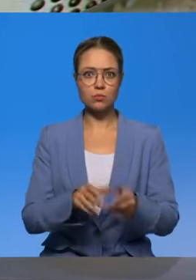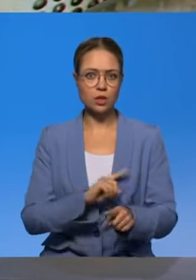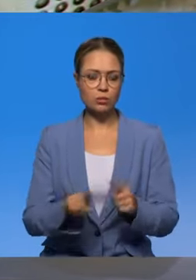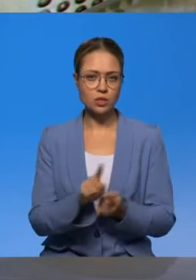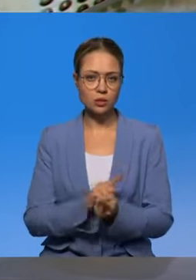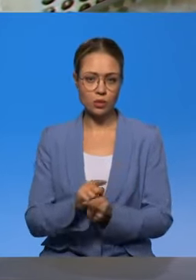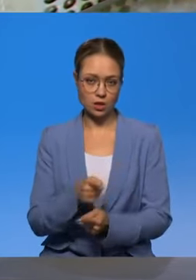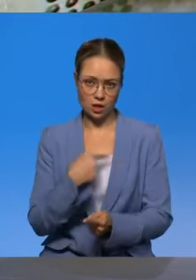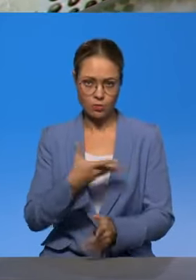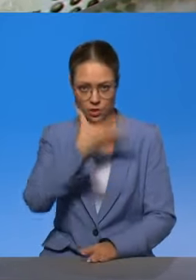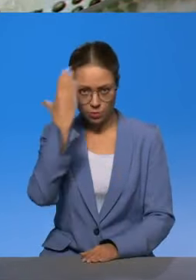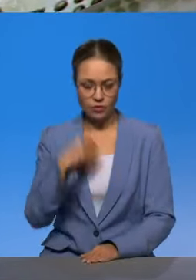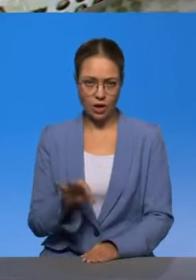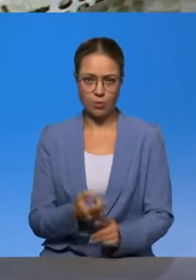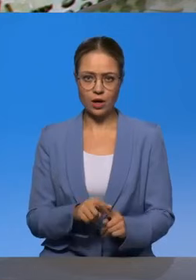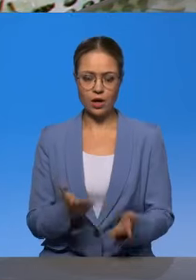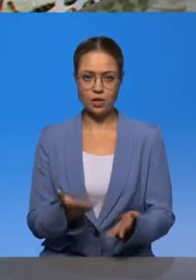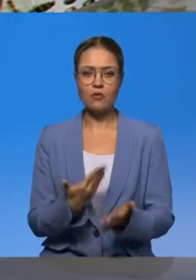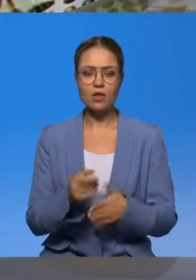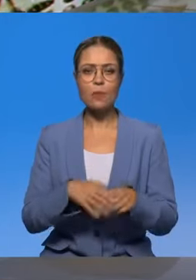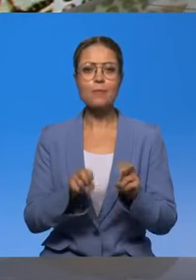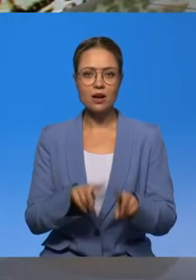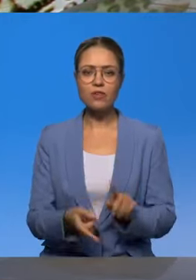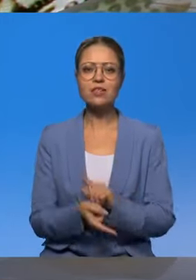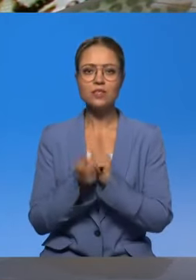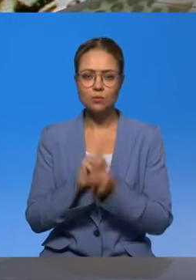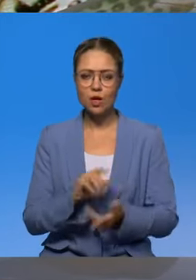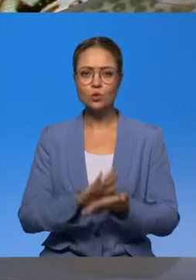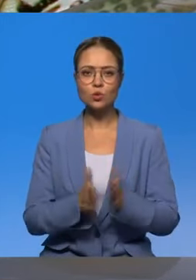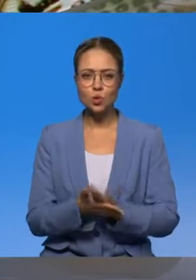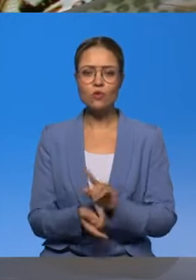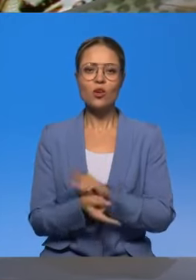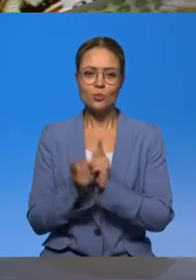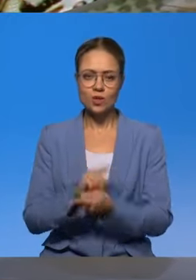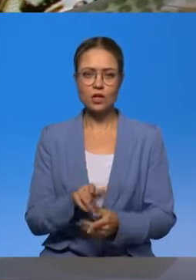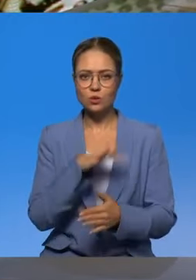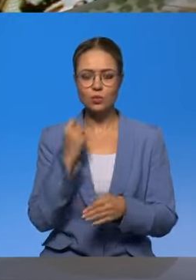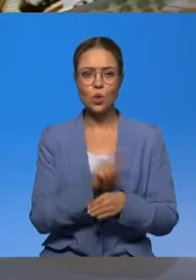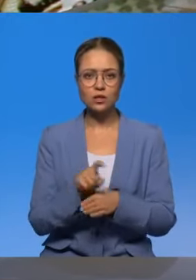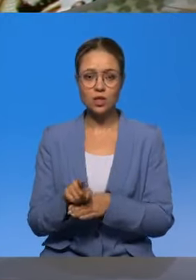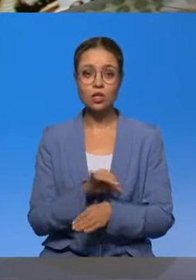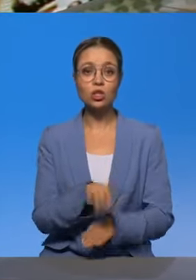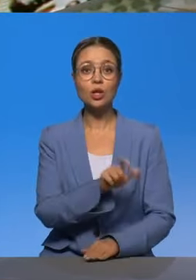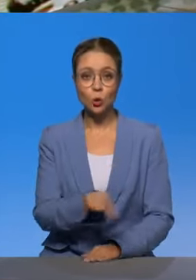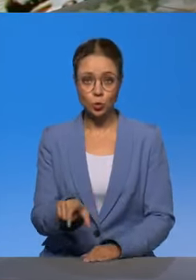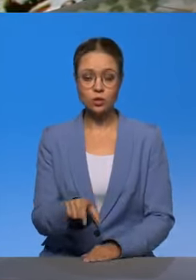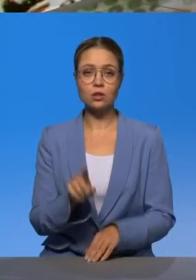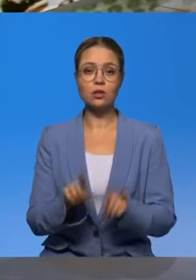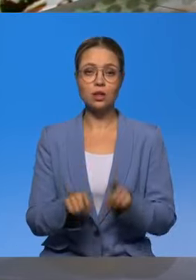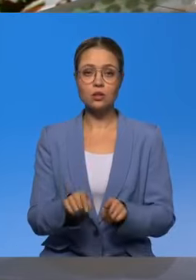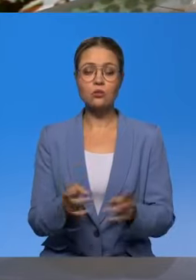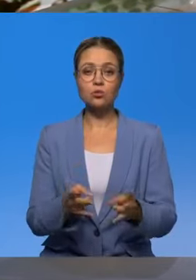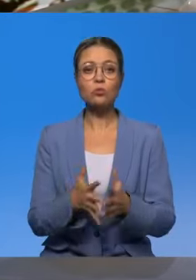забываем, что меняются целые профессии, меняются условия, многозадачность. И люди иногда требуют больше